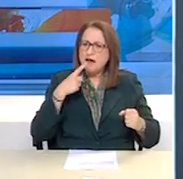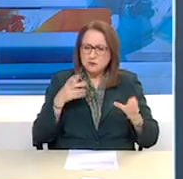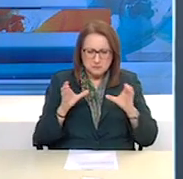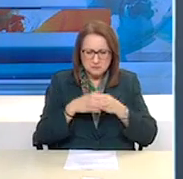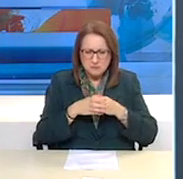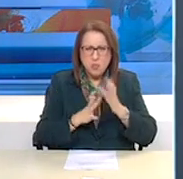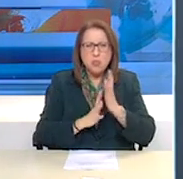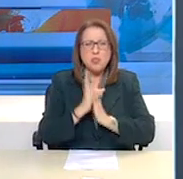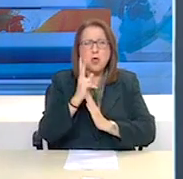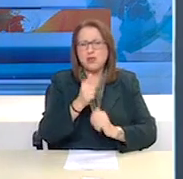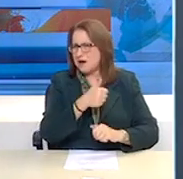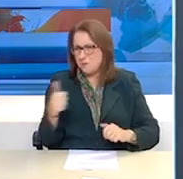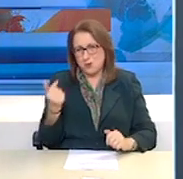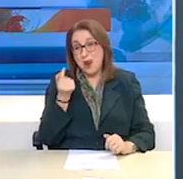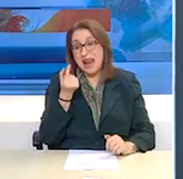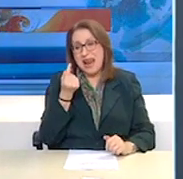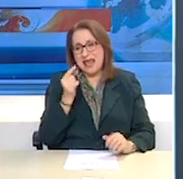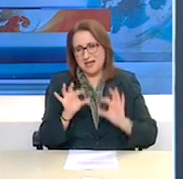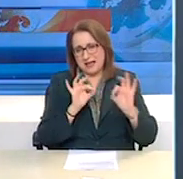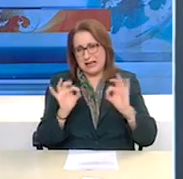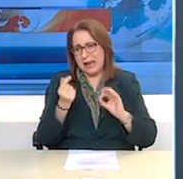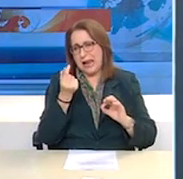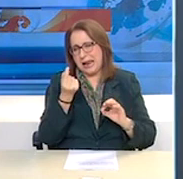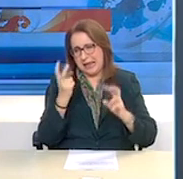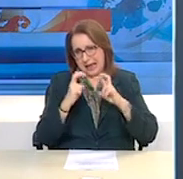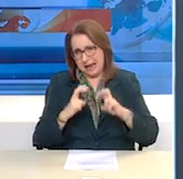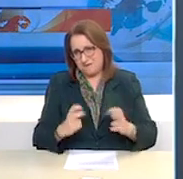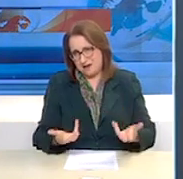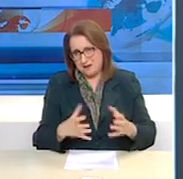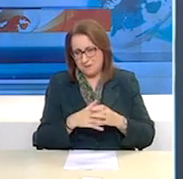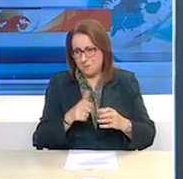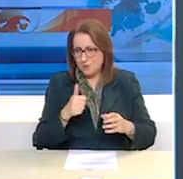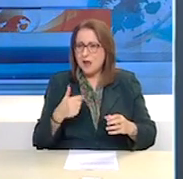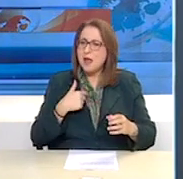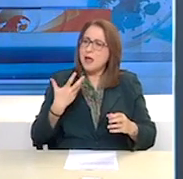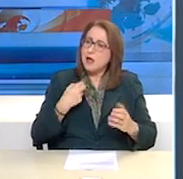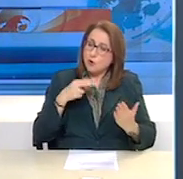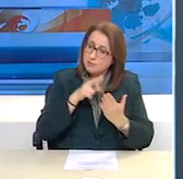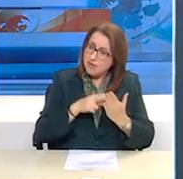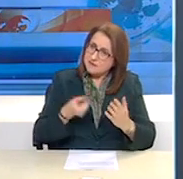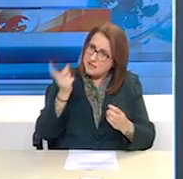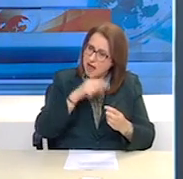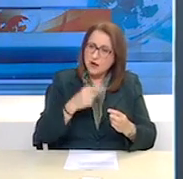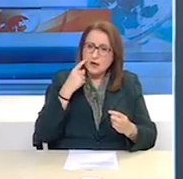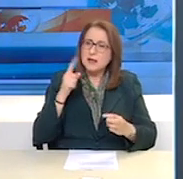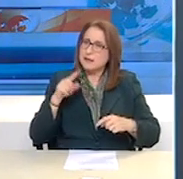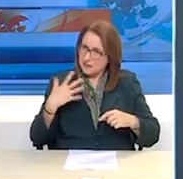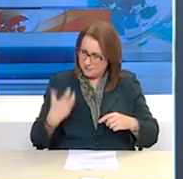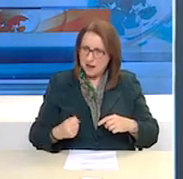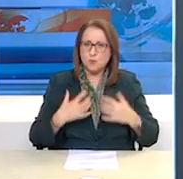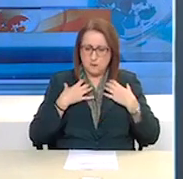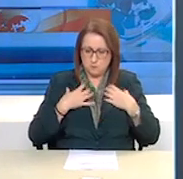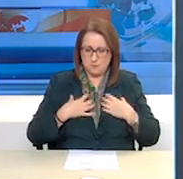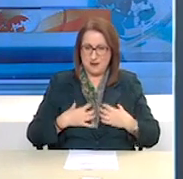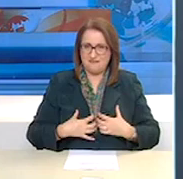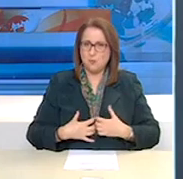αναφέρει ο αγαπητός συνάδελφος, με 12 ασθενείς, η οποία έδειξε κάποια σημαντικά υπολείμματα στη λειτουργία των